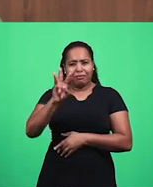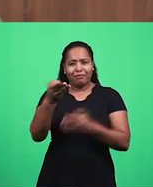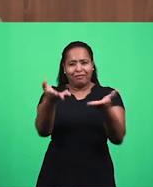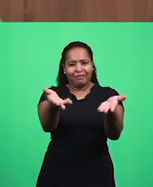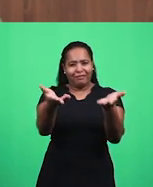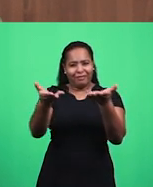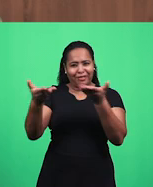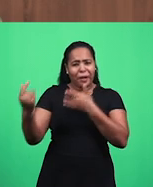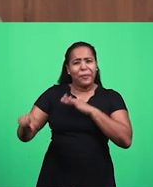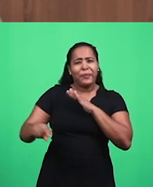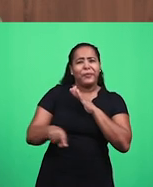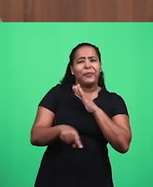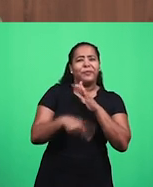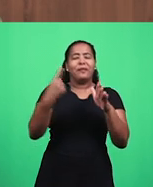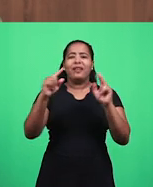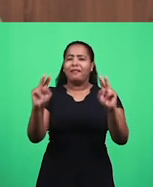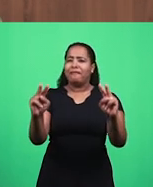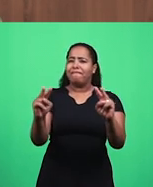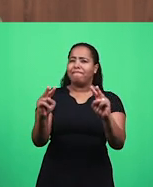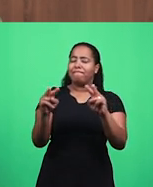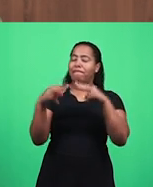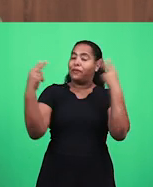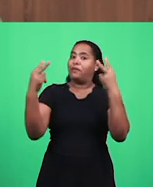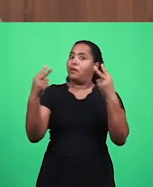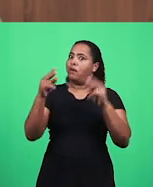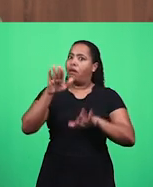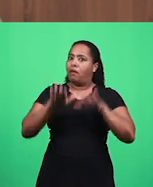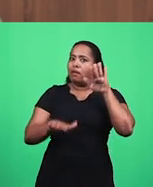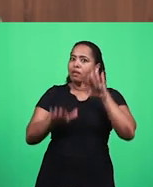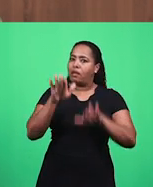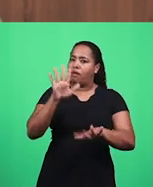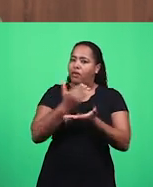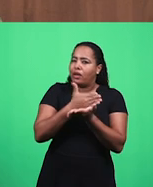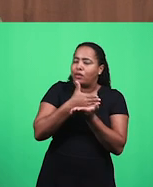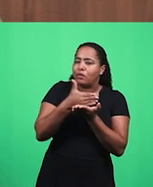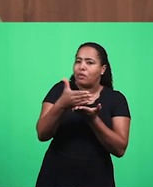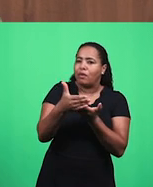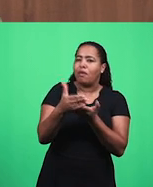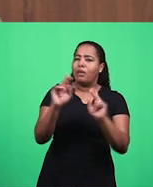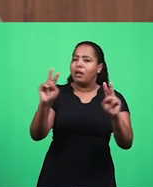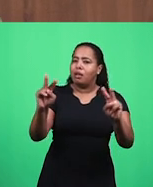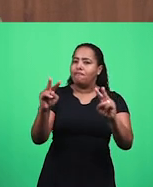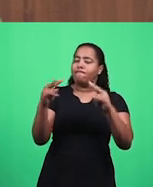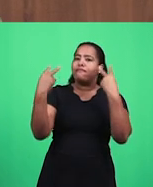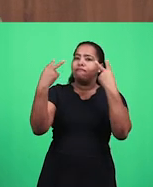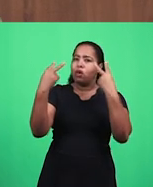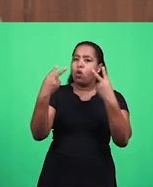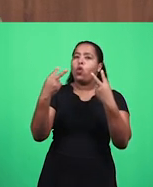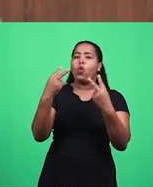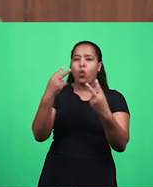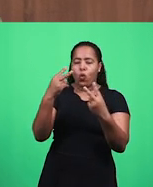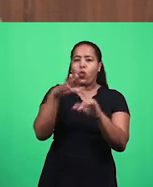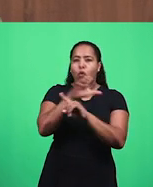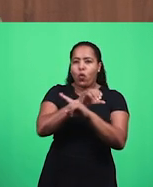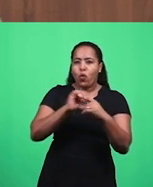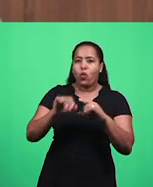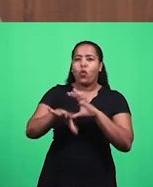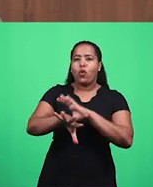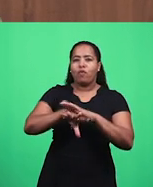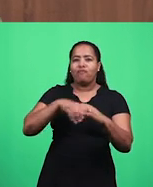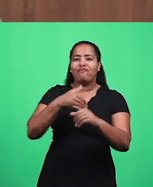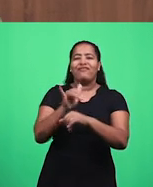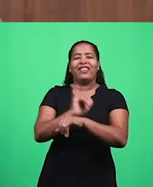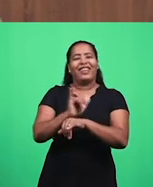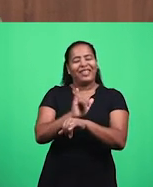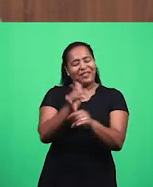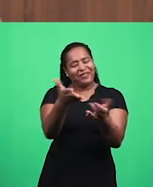кому прислали приглашение поучаствовать в этом служении в первый раз. Или, может быть, вы недавно к нам